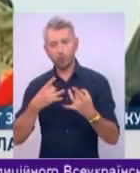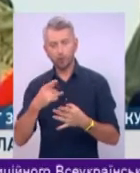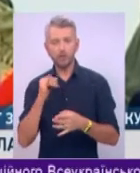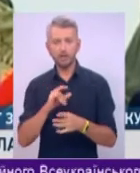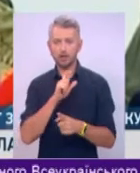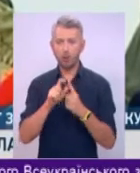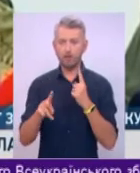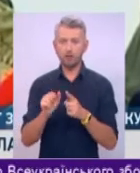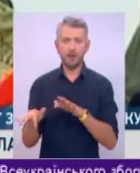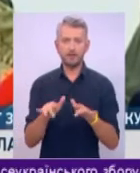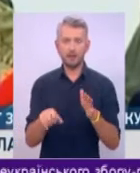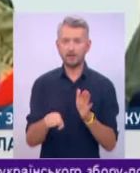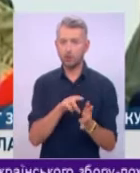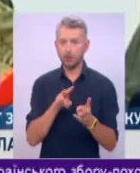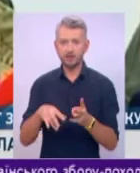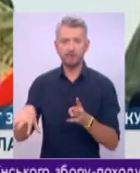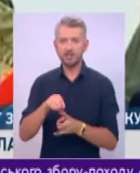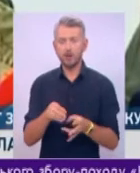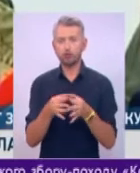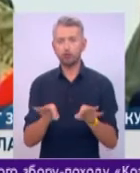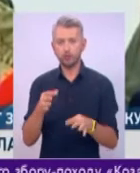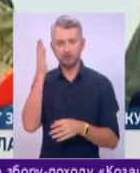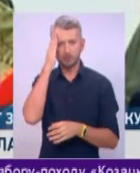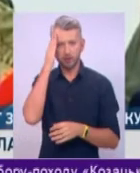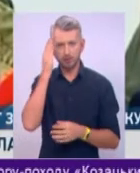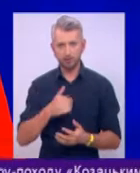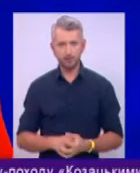дії терористів всіма доступними способами.